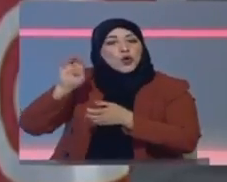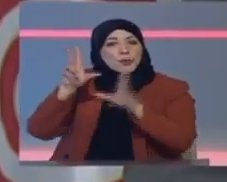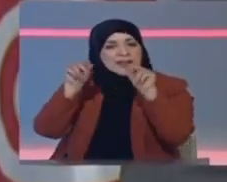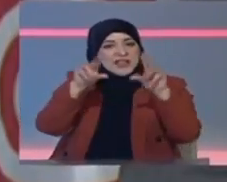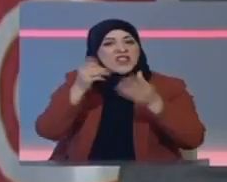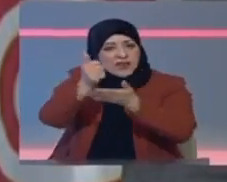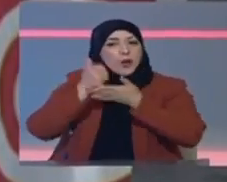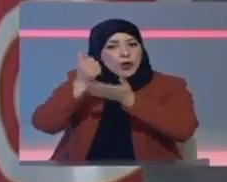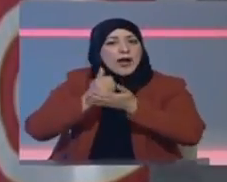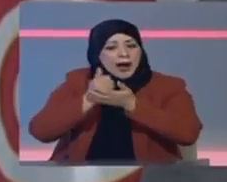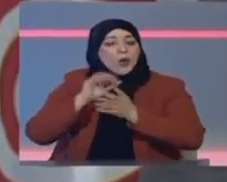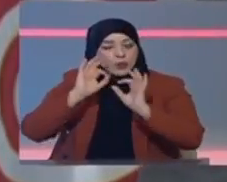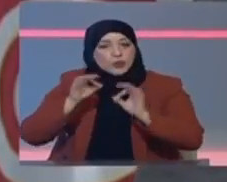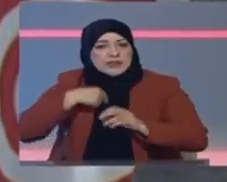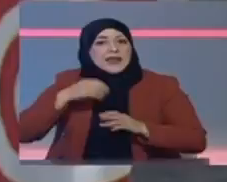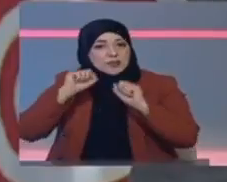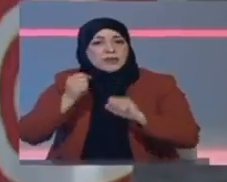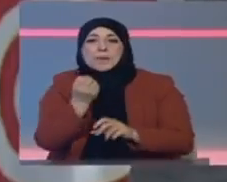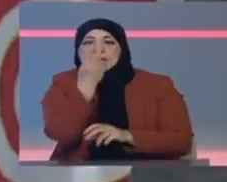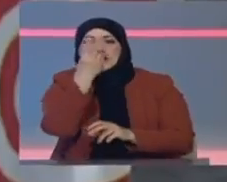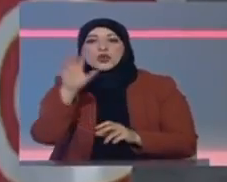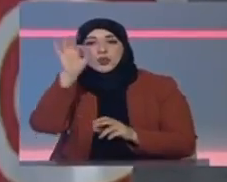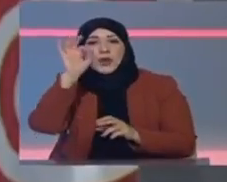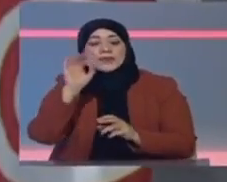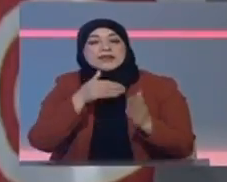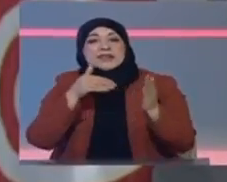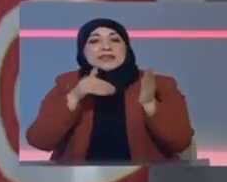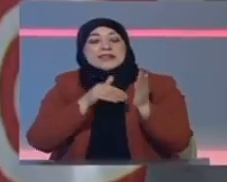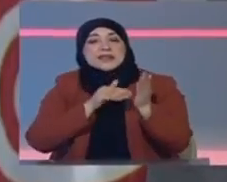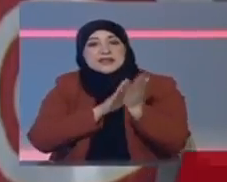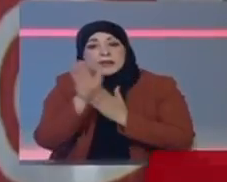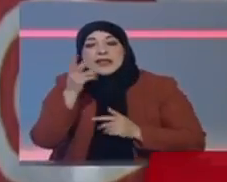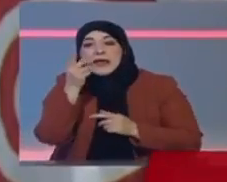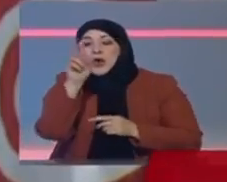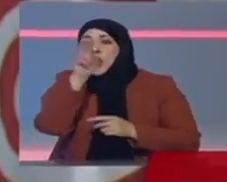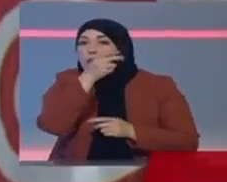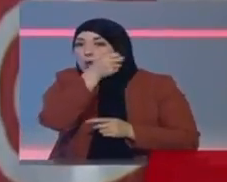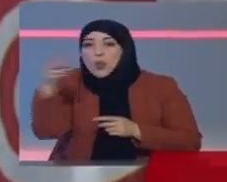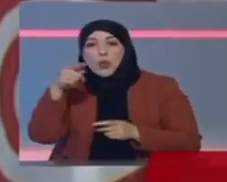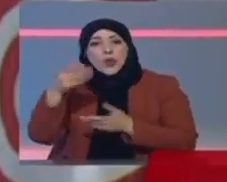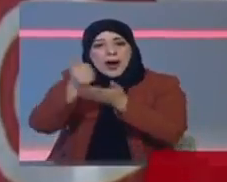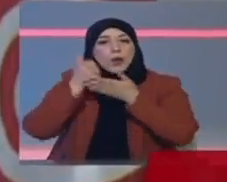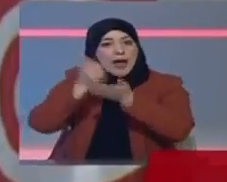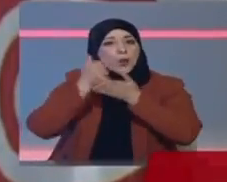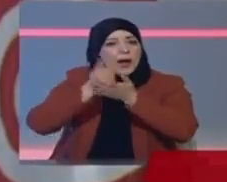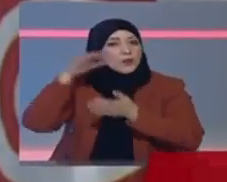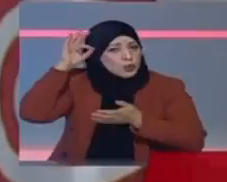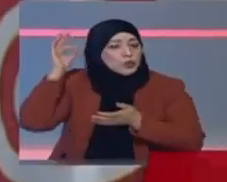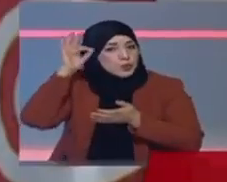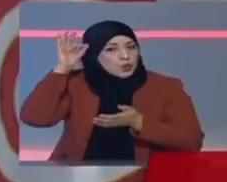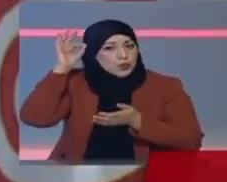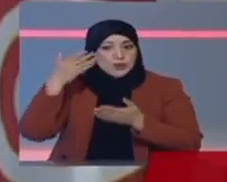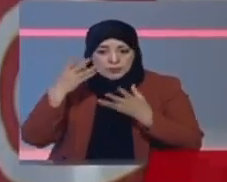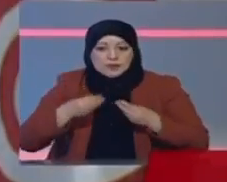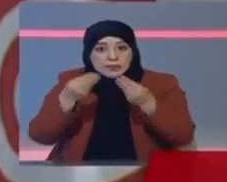اه جزء كبير يعني تقريبا مائتين وخمسين مليون يورو امن الاعتمادات المخصصه الى تونس لكن تم صرفها